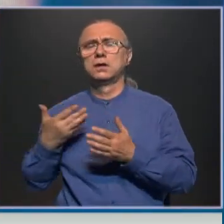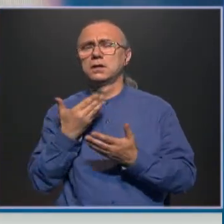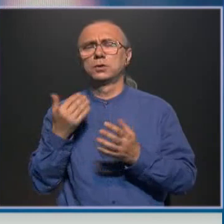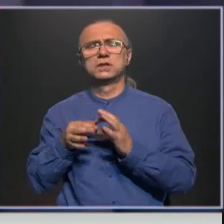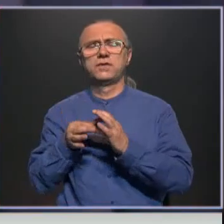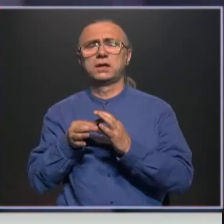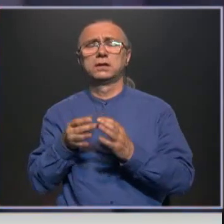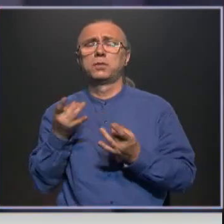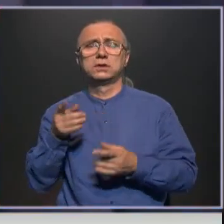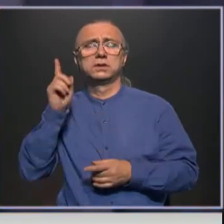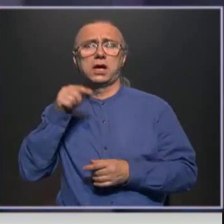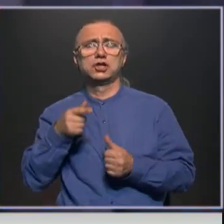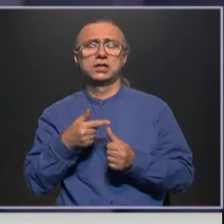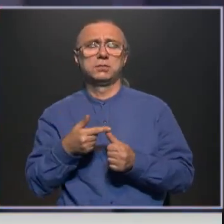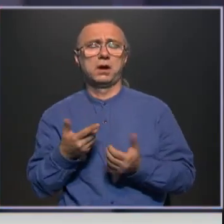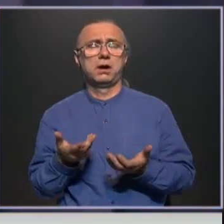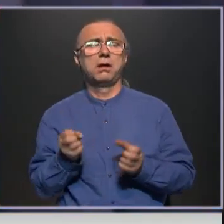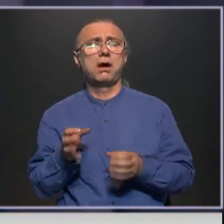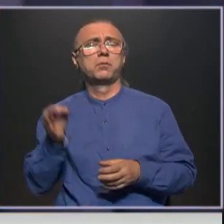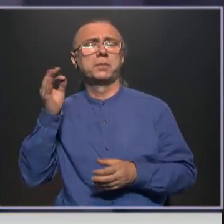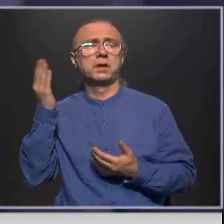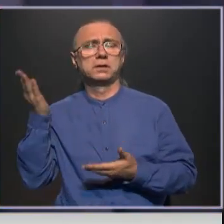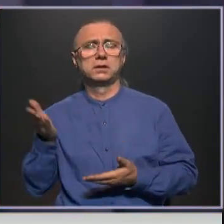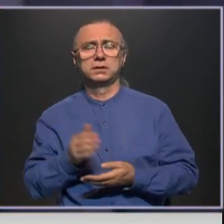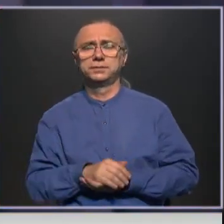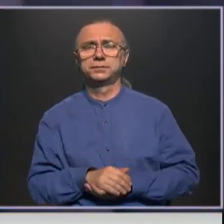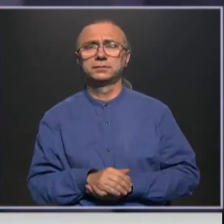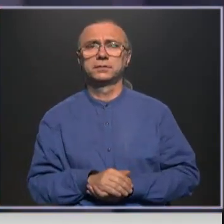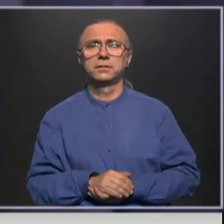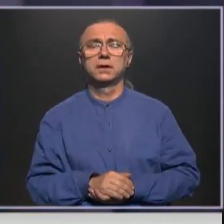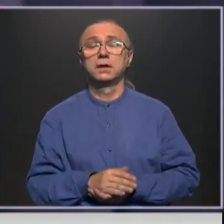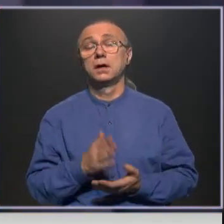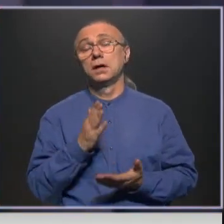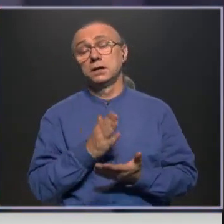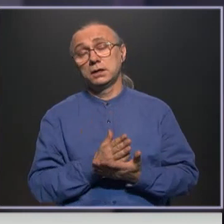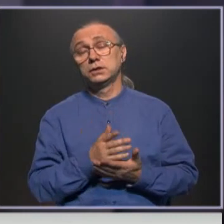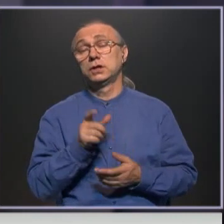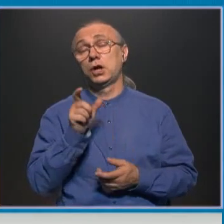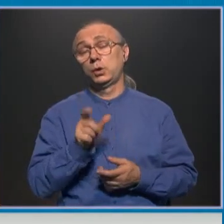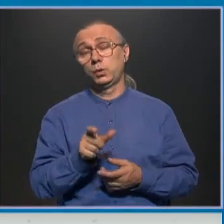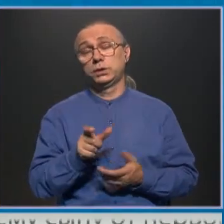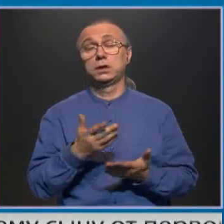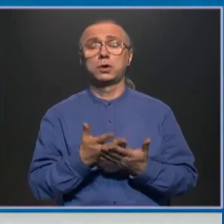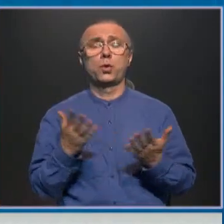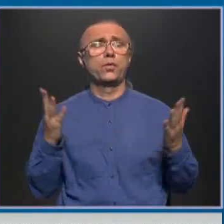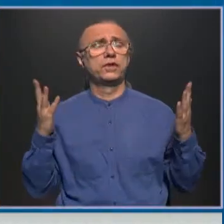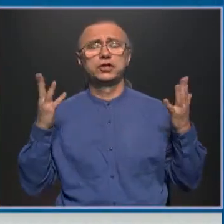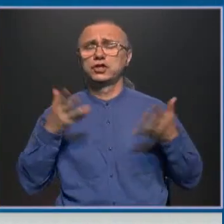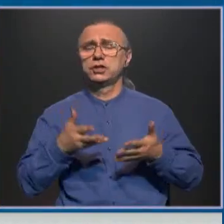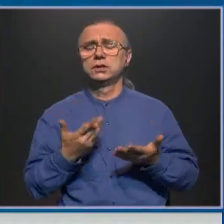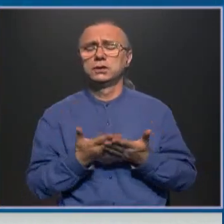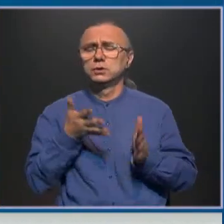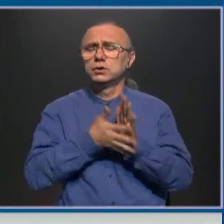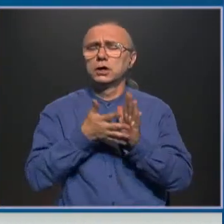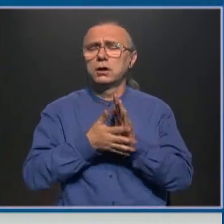Ты просто знаешь имена. Действительно, есть люди, которые как-то более увлечены, или бывает период в жизни, когда вот прям интересно